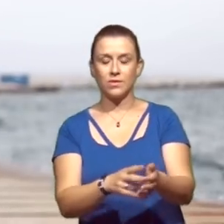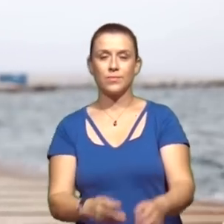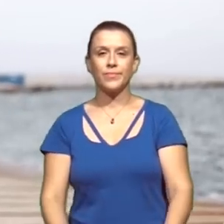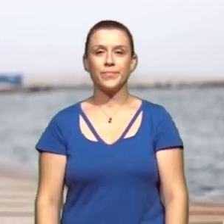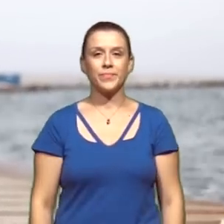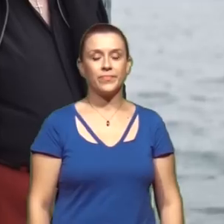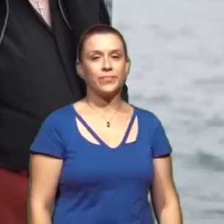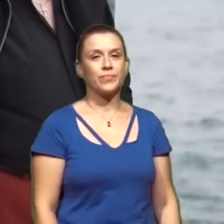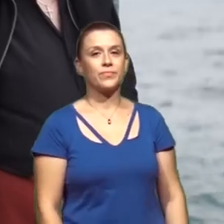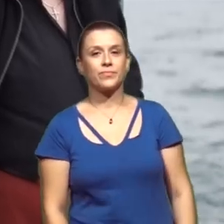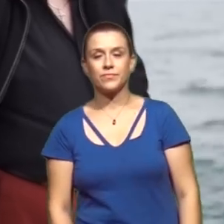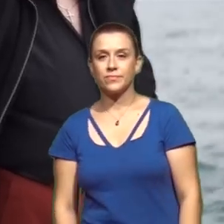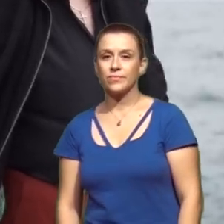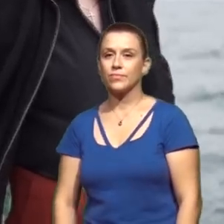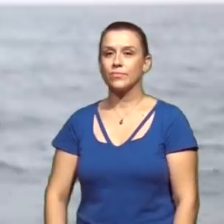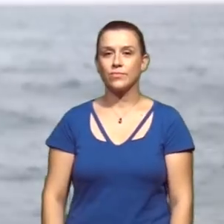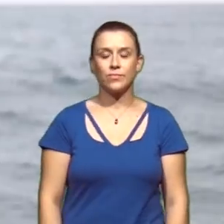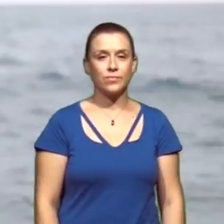απαγορευτικό.